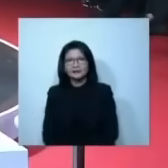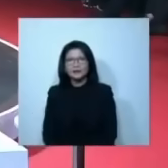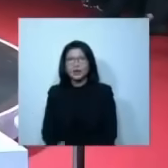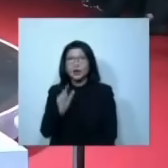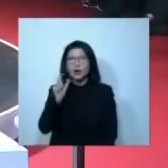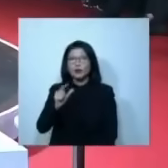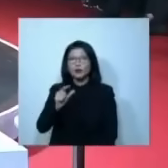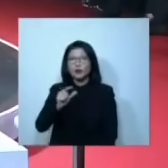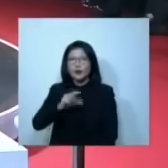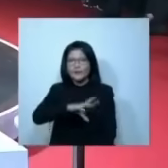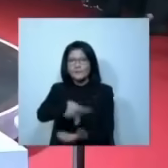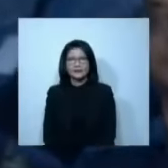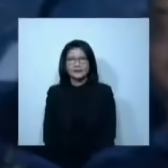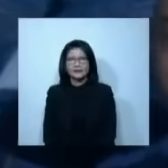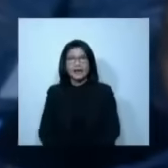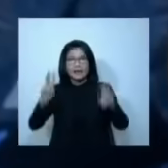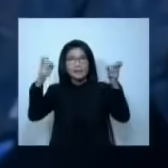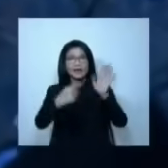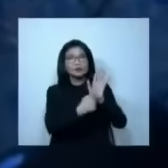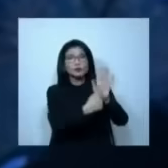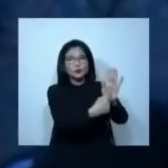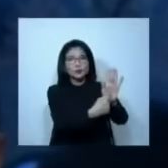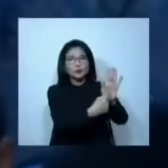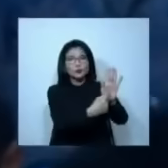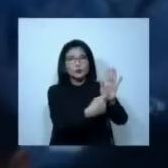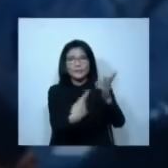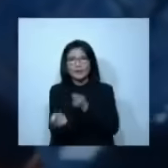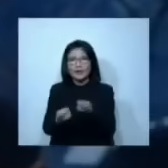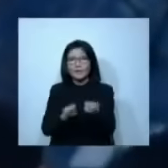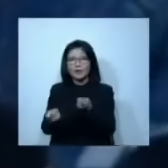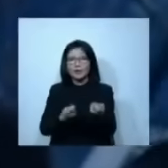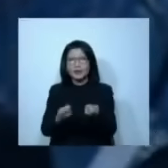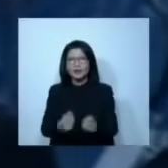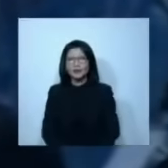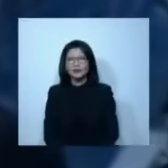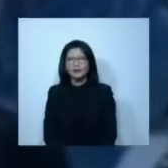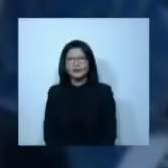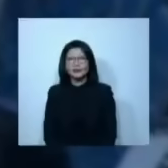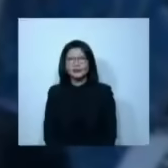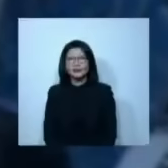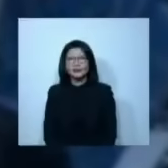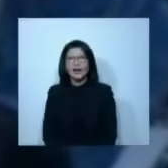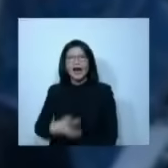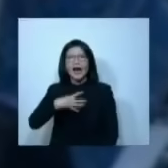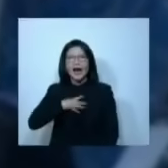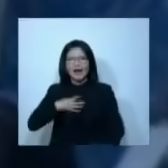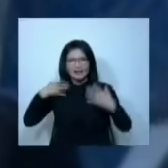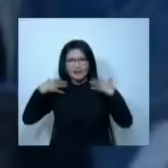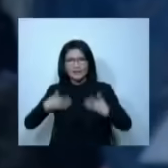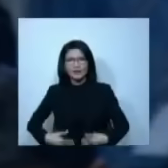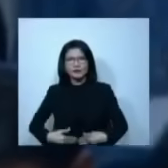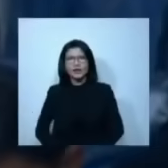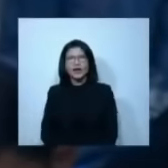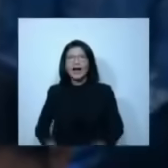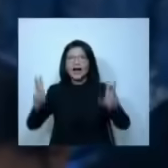bagus ketika undecided Poter sangat tinggi gitu ya Meskipun survei-survei yang lain menurut saya agak tergesa-gesa yang